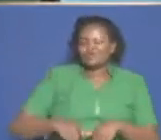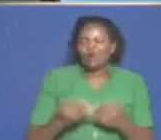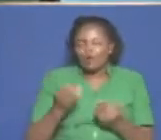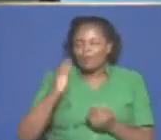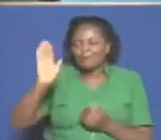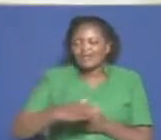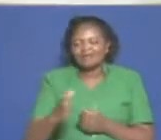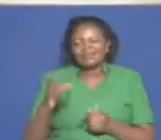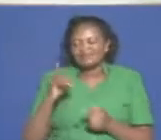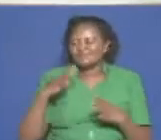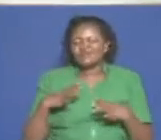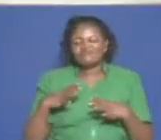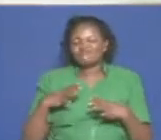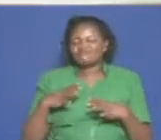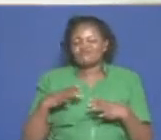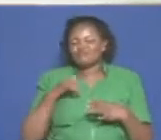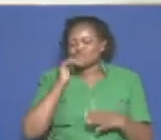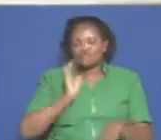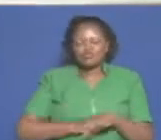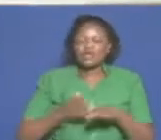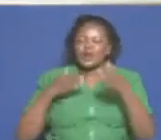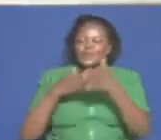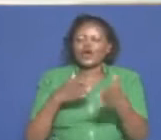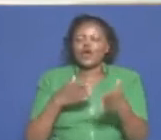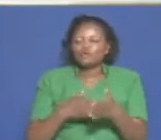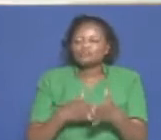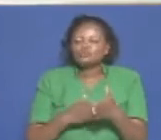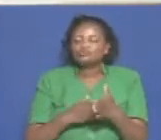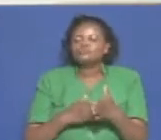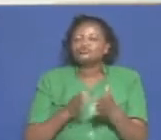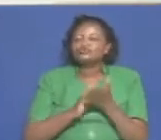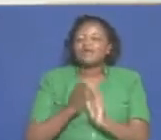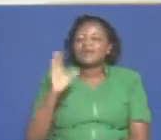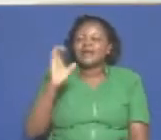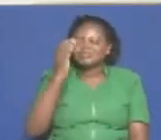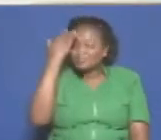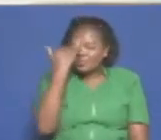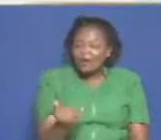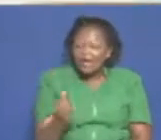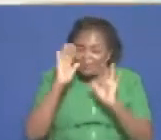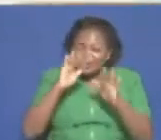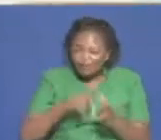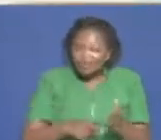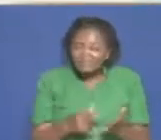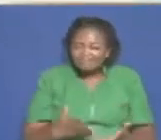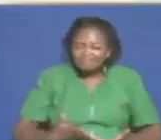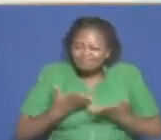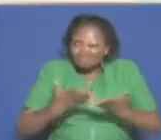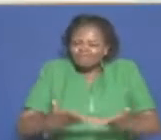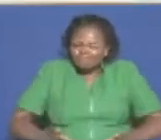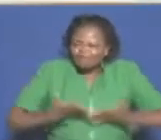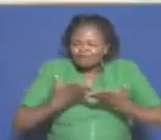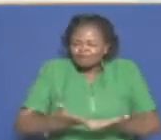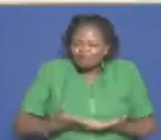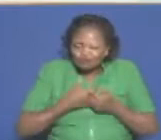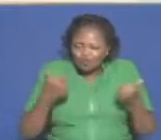sidhani kama sheria afai mzio kufanya nini, kusimama, kwa sababu kile kitu ya maana ni mtu aweze kujielekeza vizuri, ile